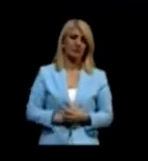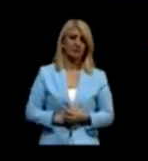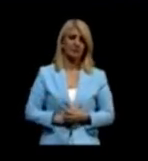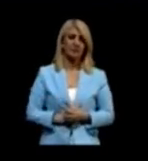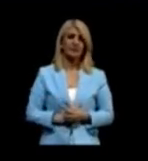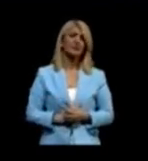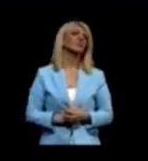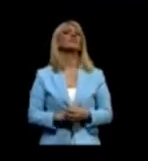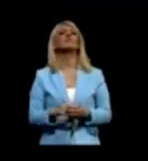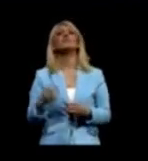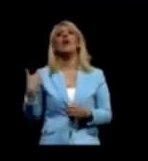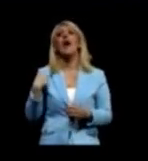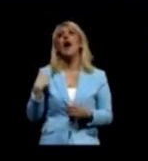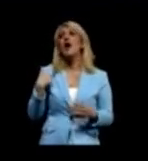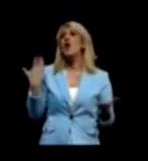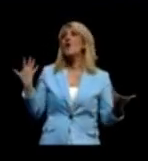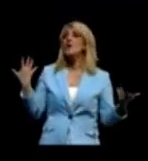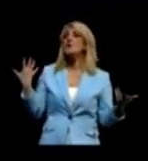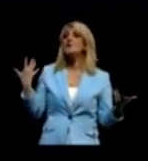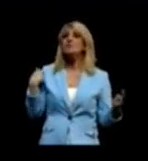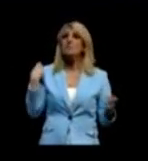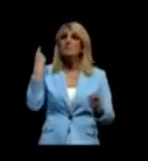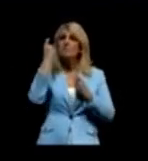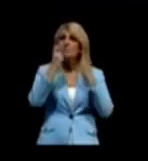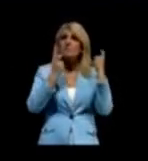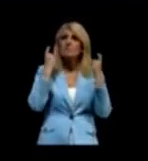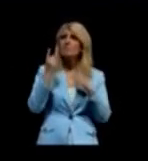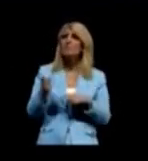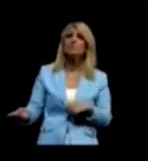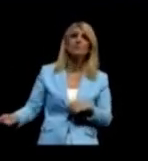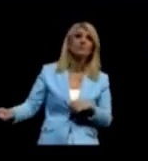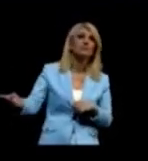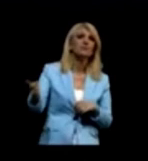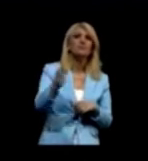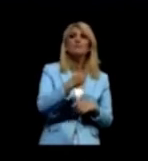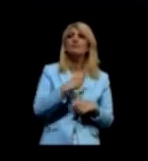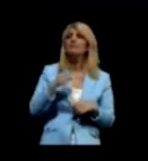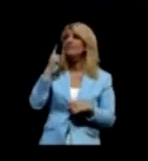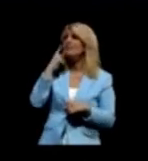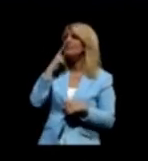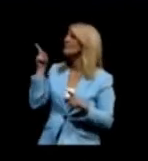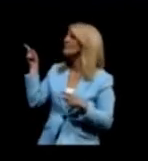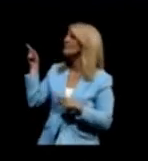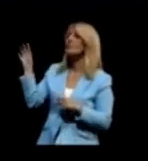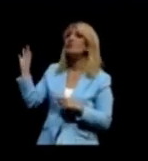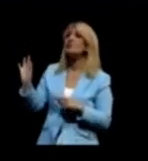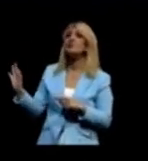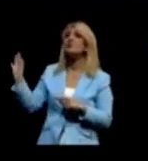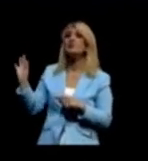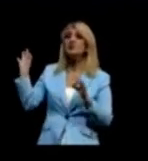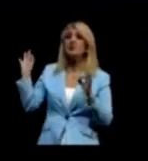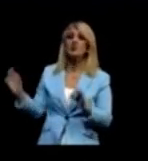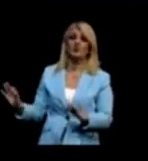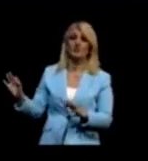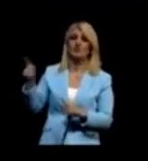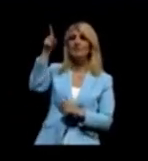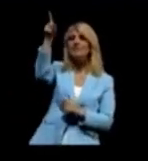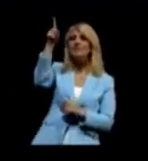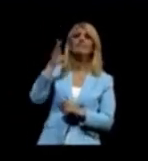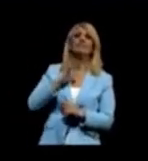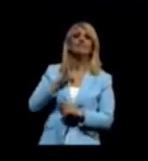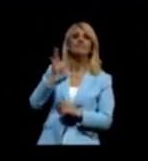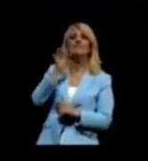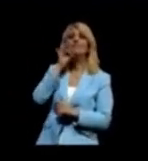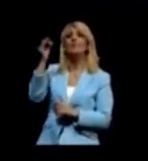Είμαι περίεργος να δω αν υπάρχει κάποιος ο οποίος αναγνωρίζει πού είναι αυτή η φωτογραφία. Κοζάνη.